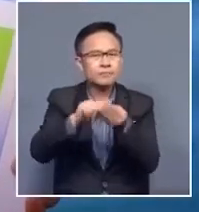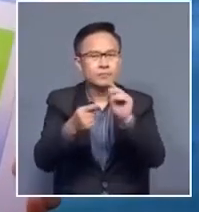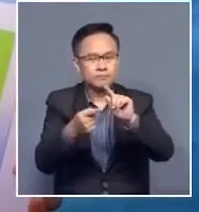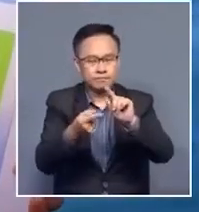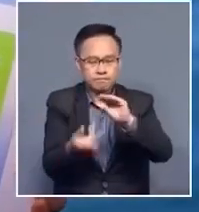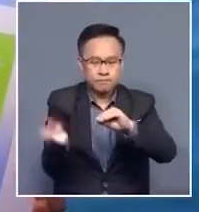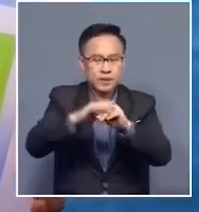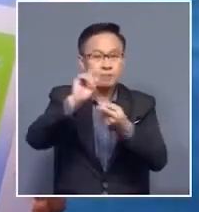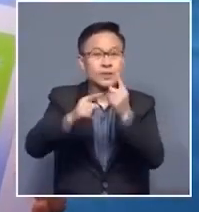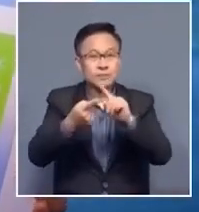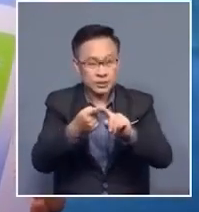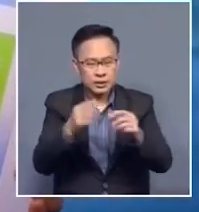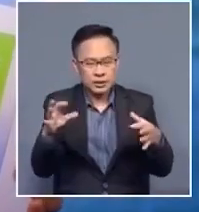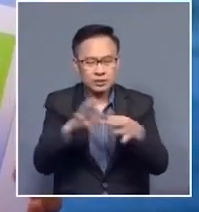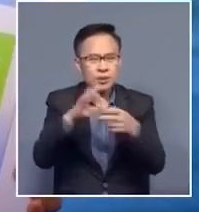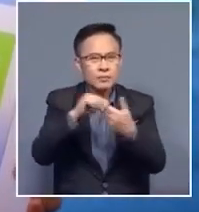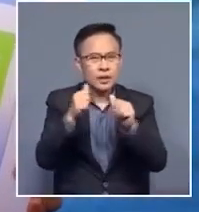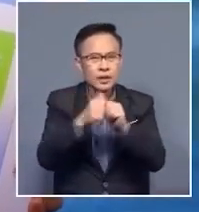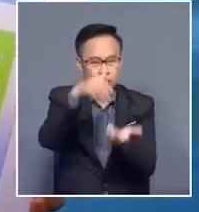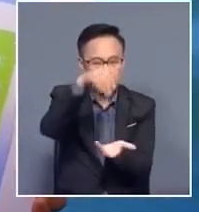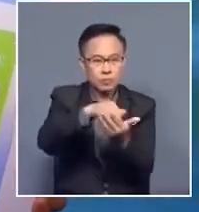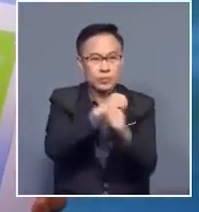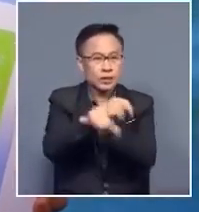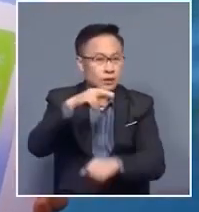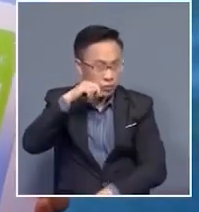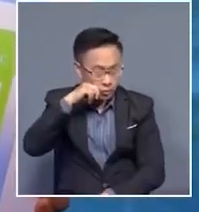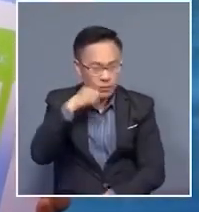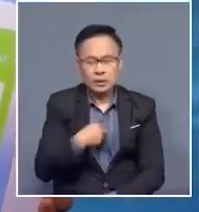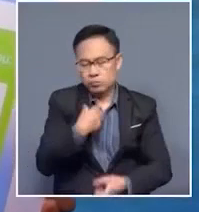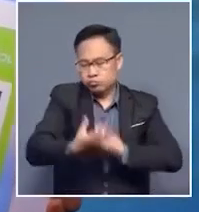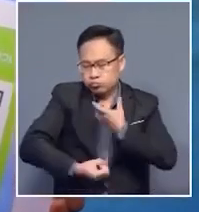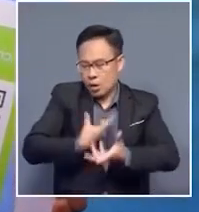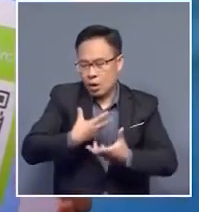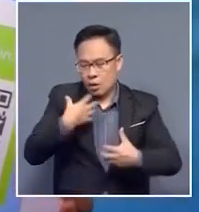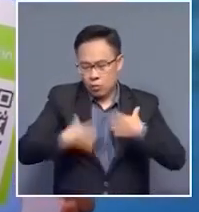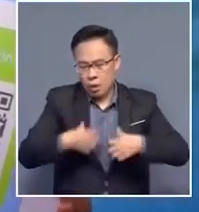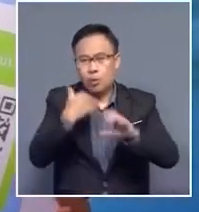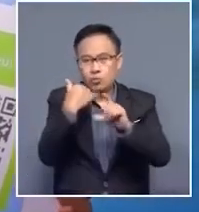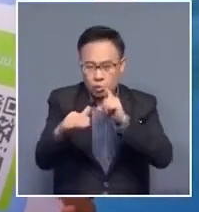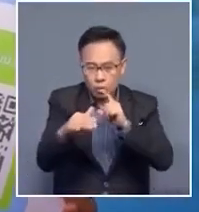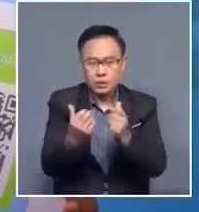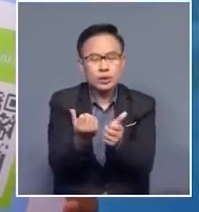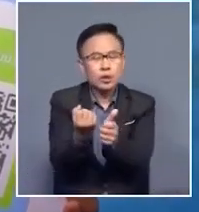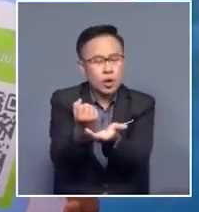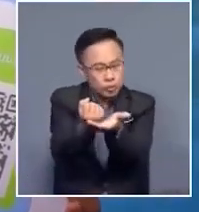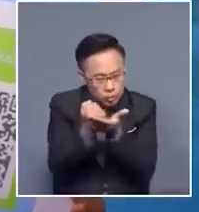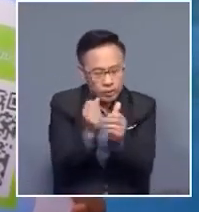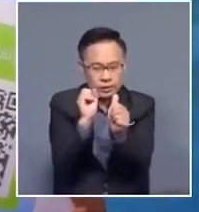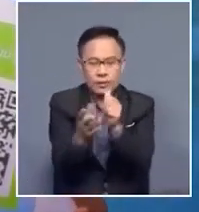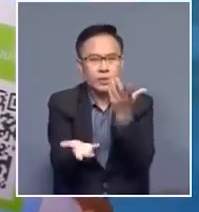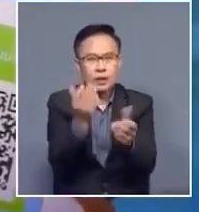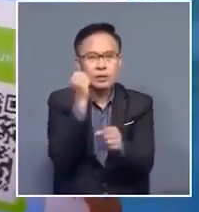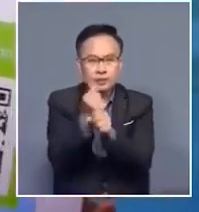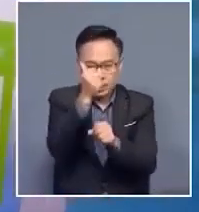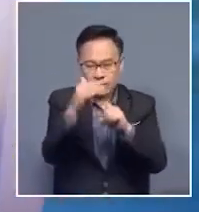หรืออยากแจ้งปัญหาหรือให้คำแนะนำกรุงเทพมหานครเนี่ยเพื่อแก้ไขปัญหาน้ำท่วมขังก็สามารถที่จะแจ้งมาที่รายนี้ได้เลย